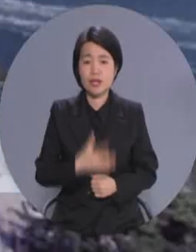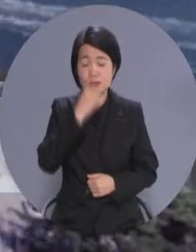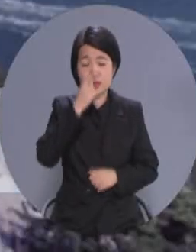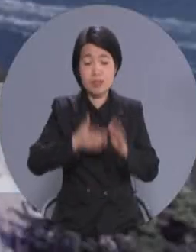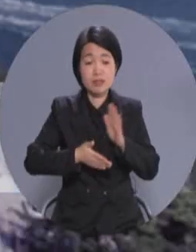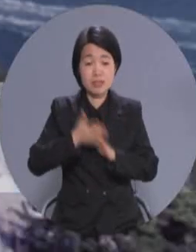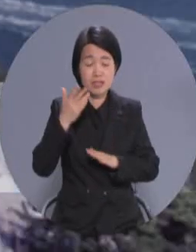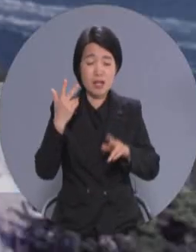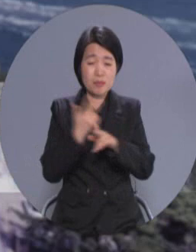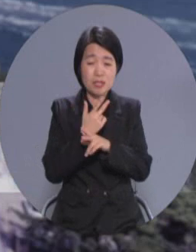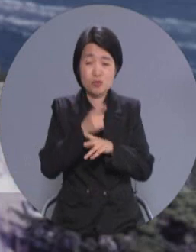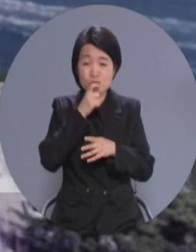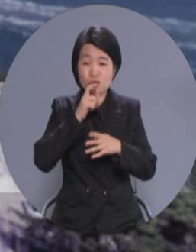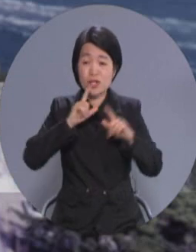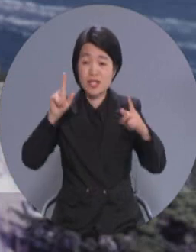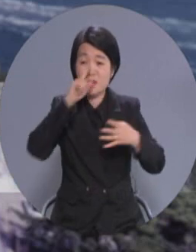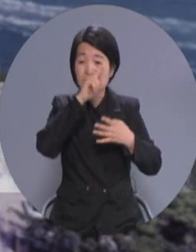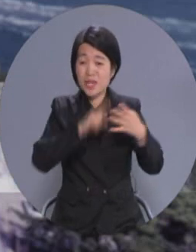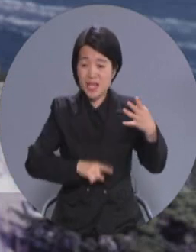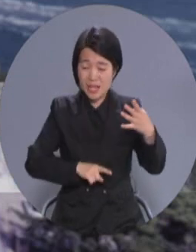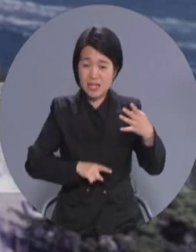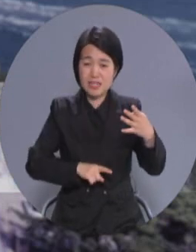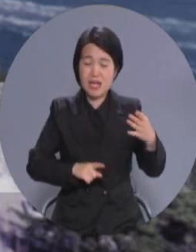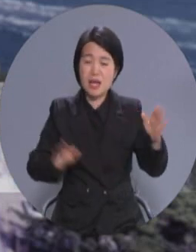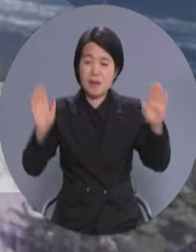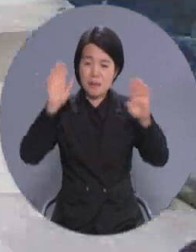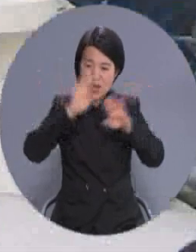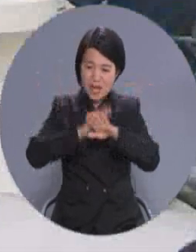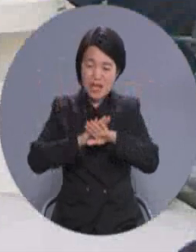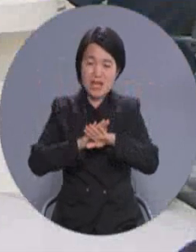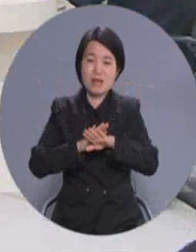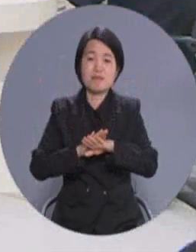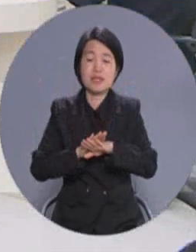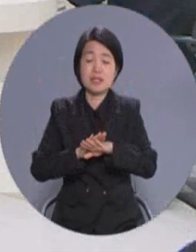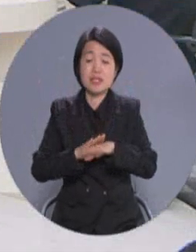순천시가 매주 수요일 야간 여권 발급 창구를 운영합니다.